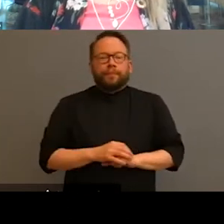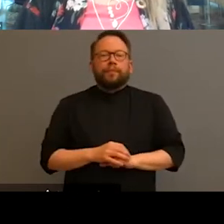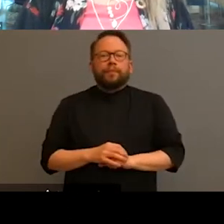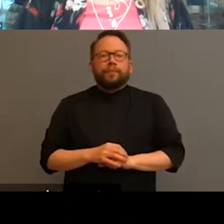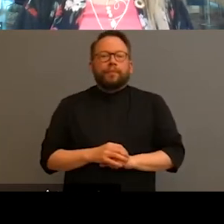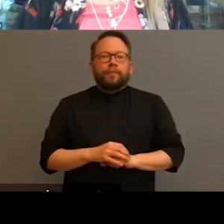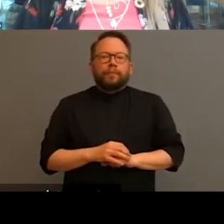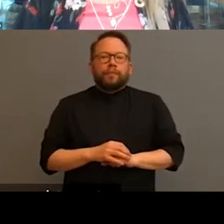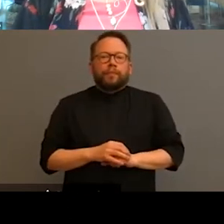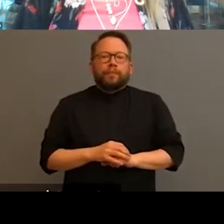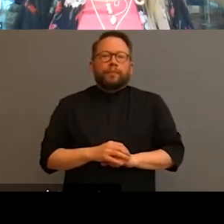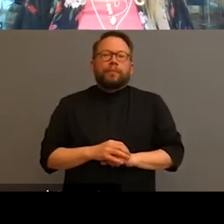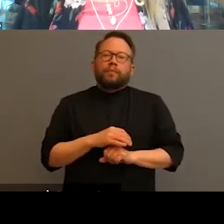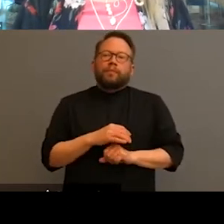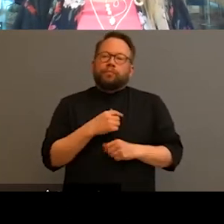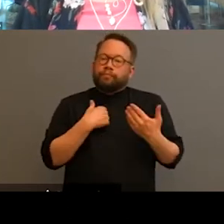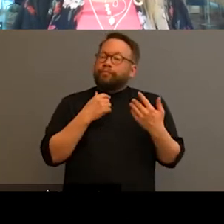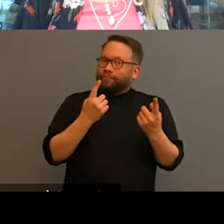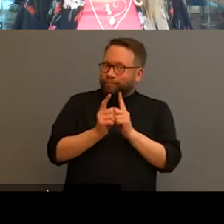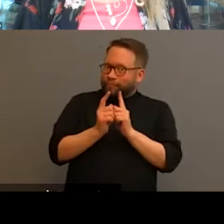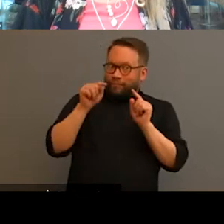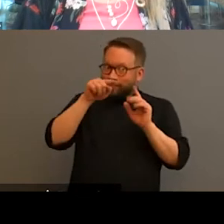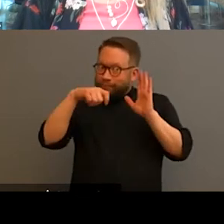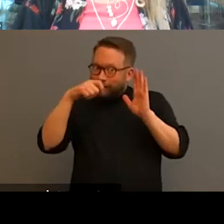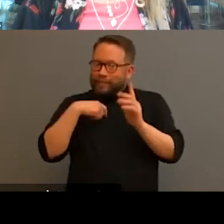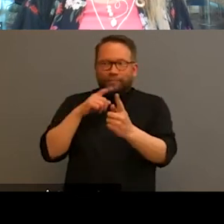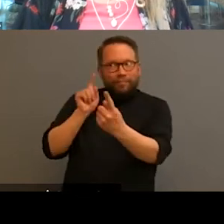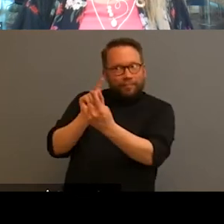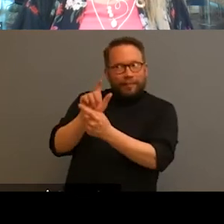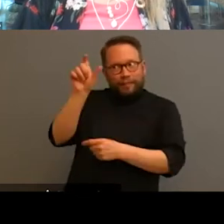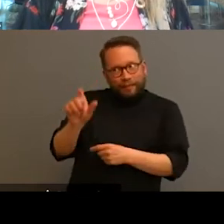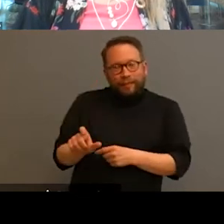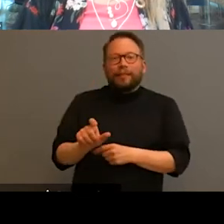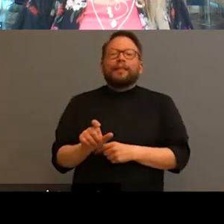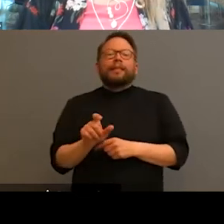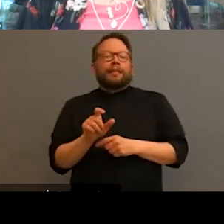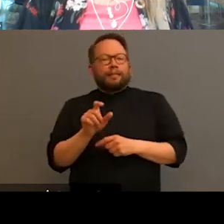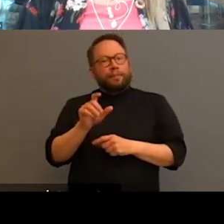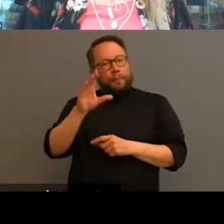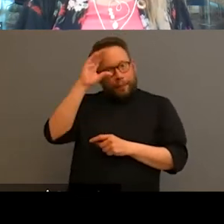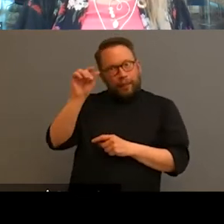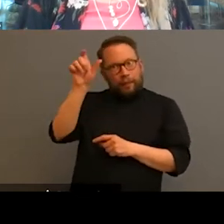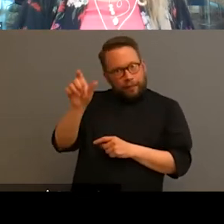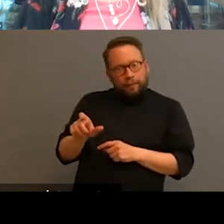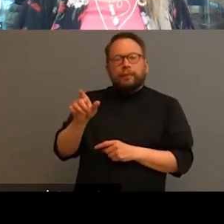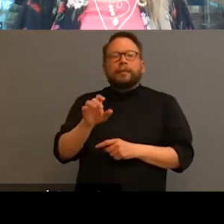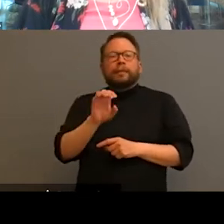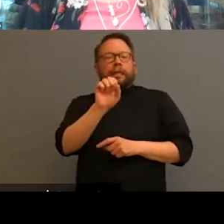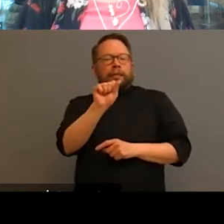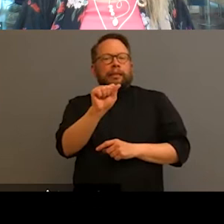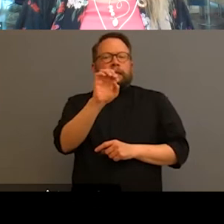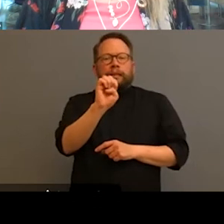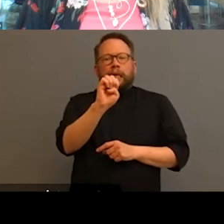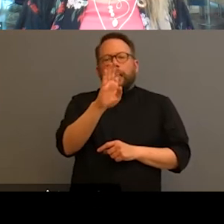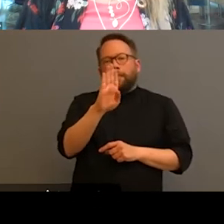meet Sebastian, whose elementary school was inaccessible. The